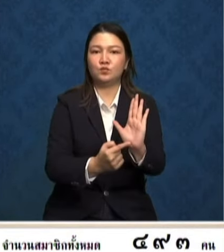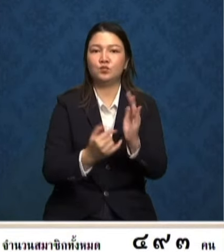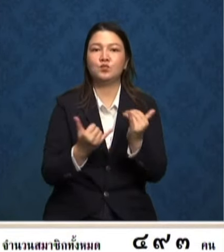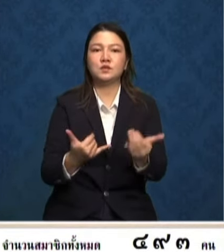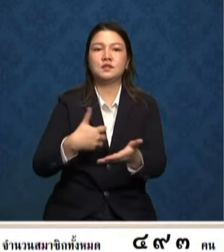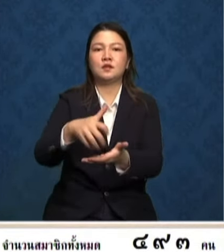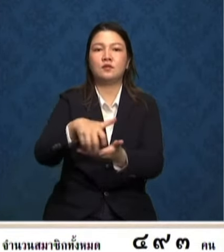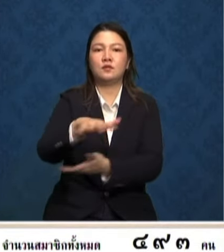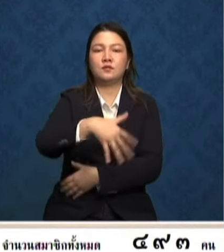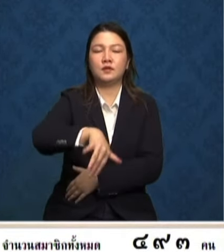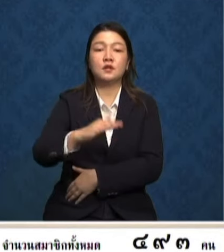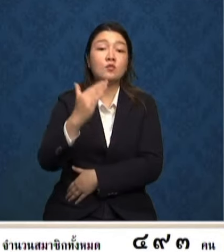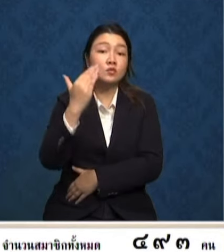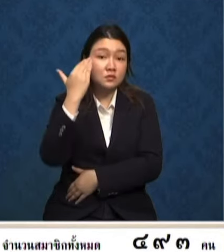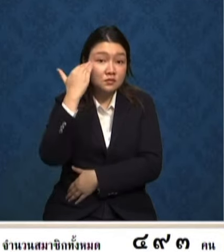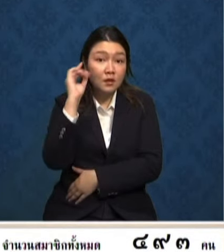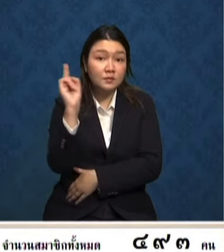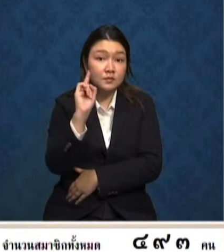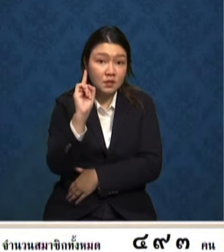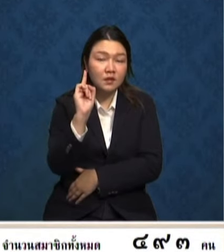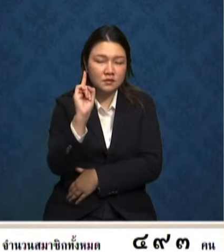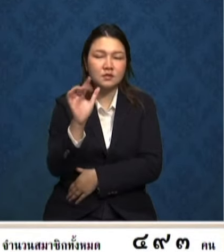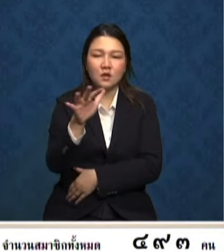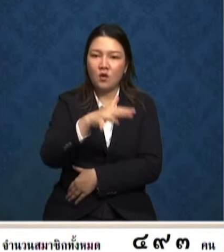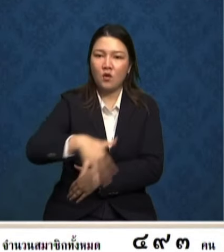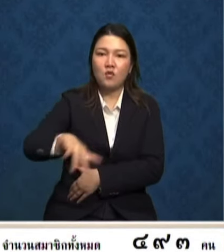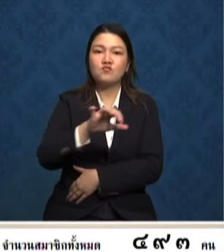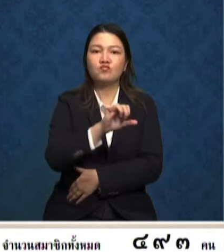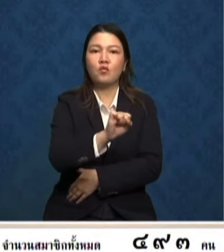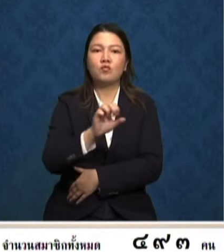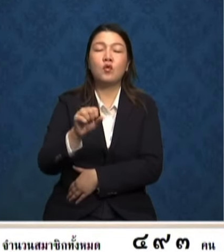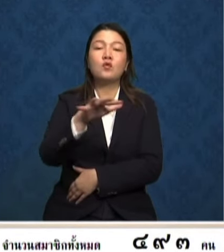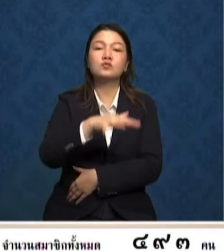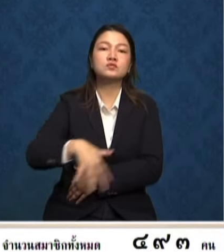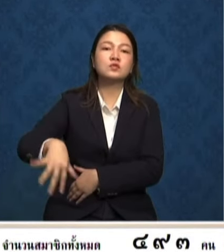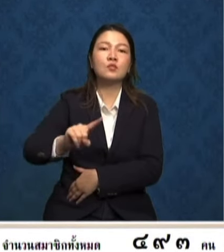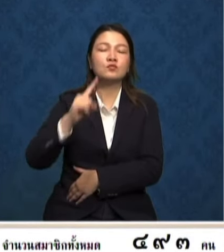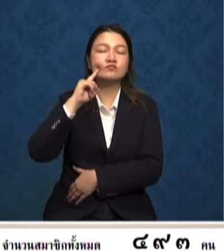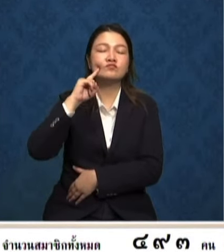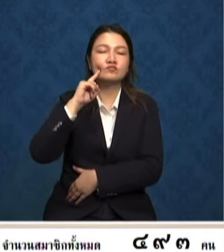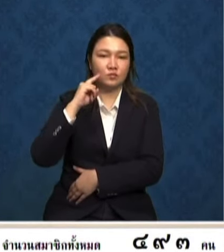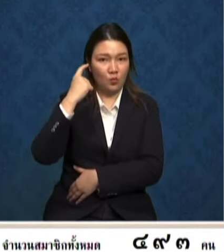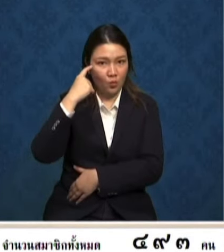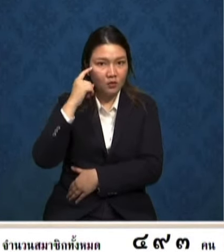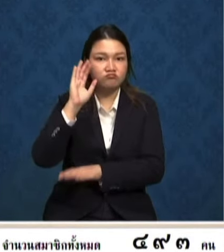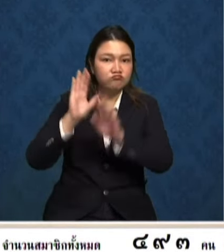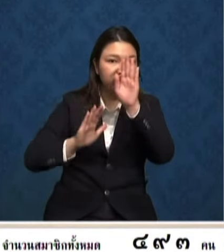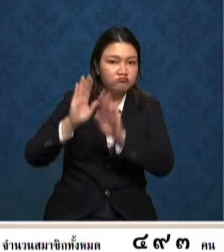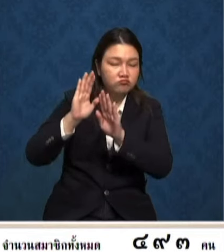ผลและข้อที่จริงก่อนที่ท่านสมาชิกจะได้ลงมติให้ความเห็นช